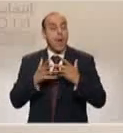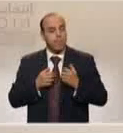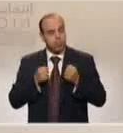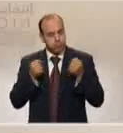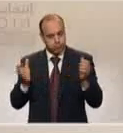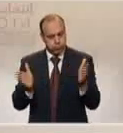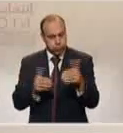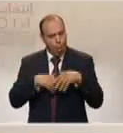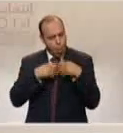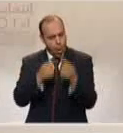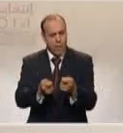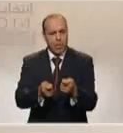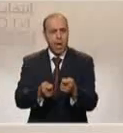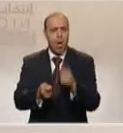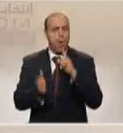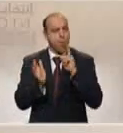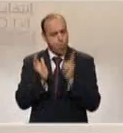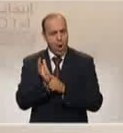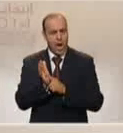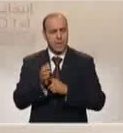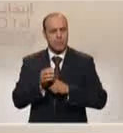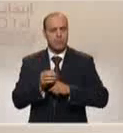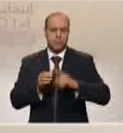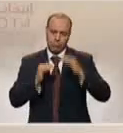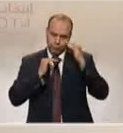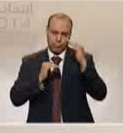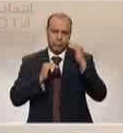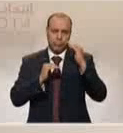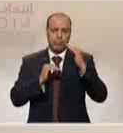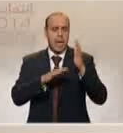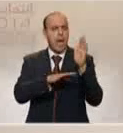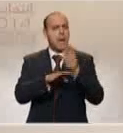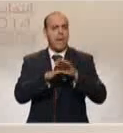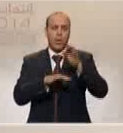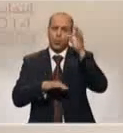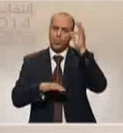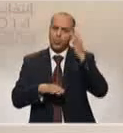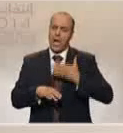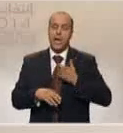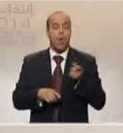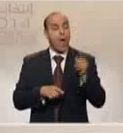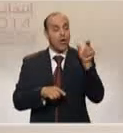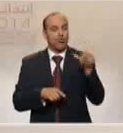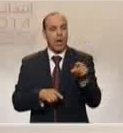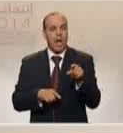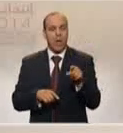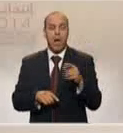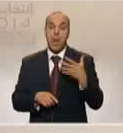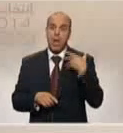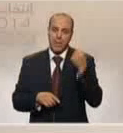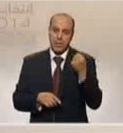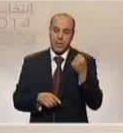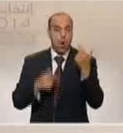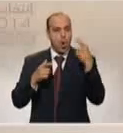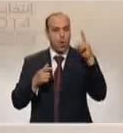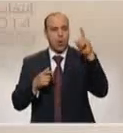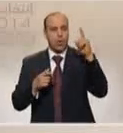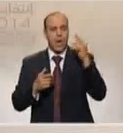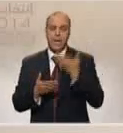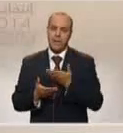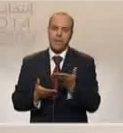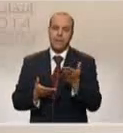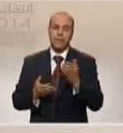امكانيات لاداء واجبهم المقدس في حمايه تونس الغاليه وشعبها الابي الحر